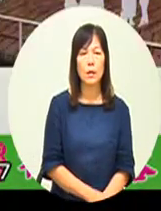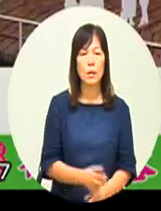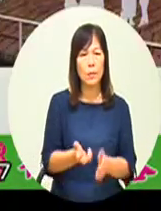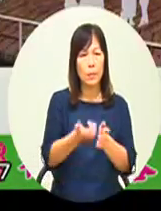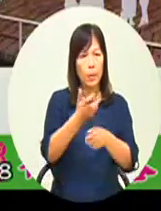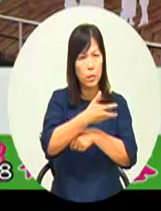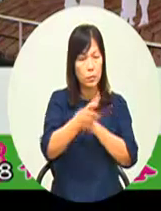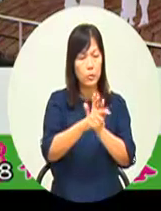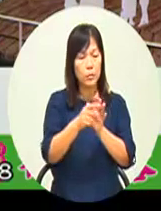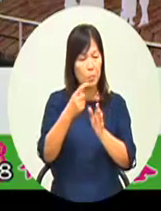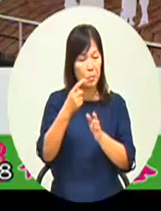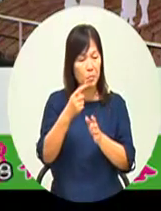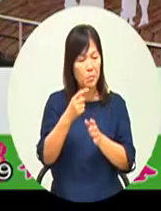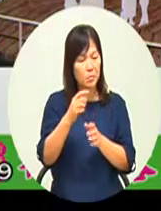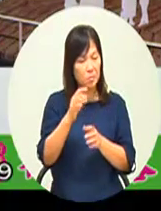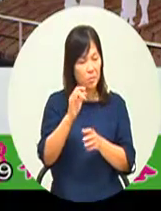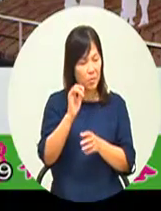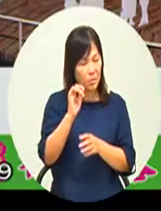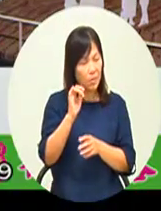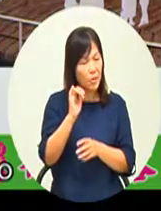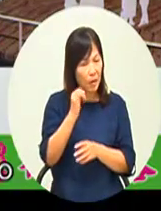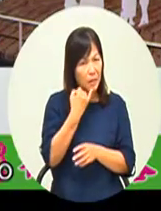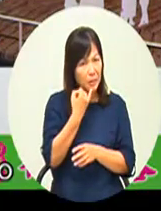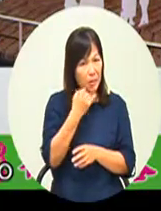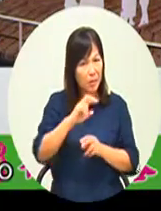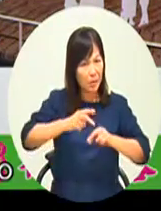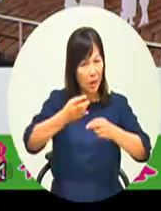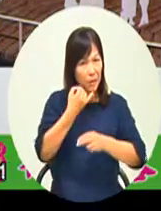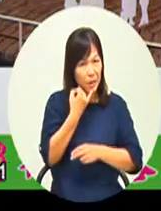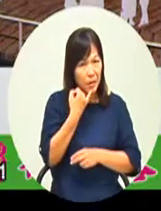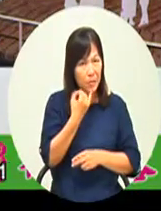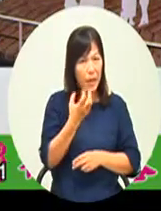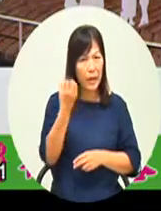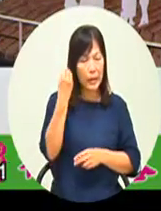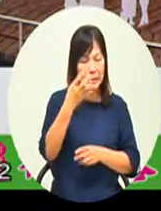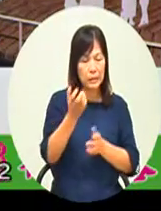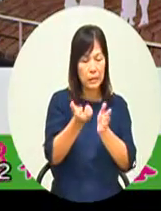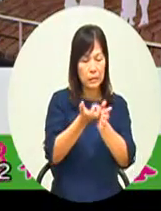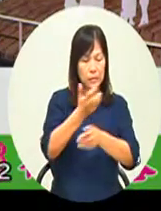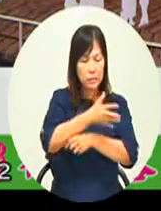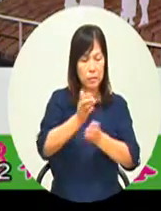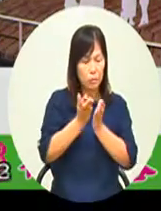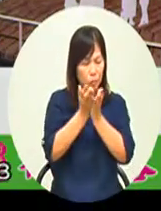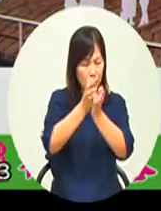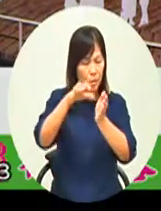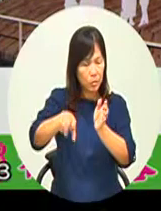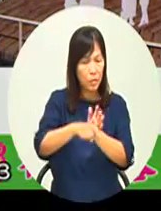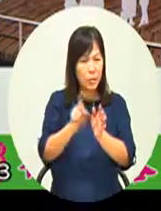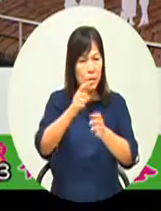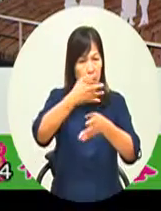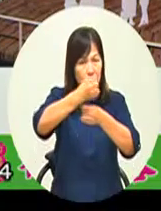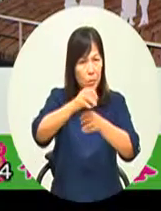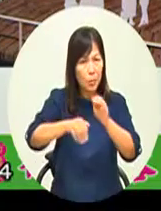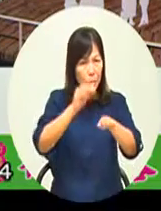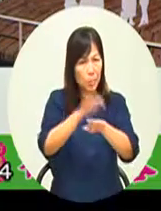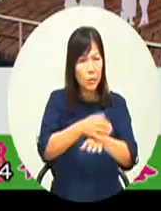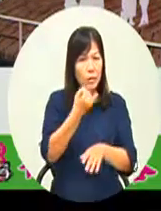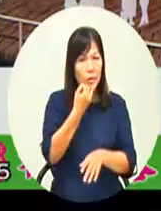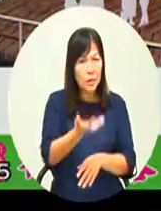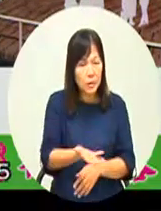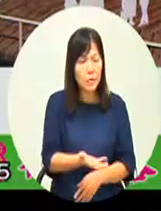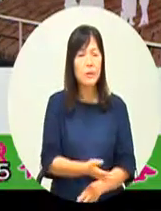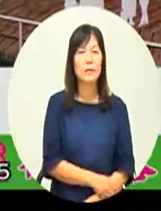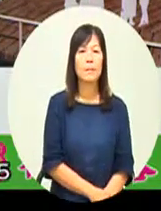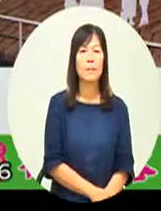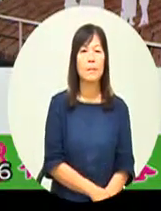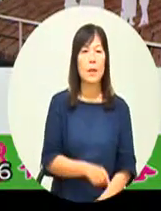有明天了哈，那因为新的前镇轮渡站何时能够完工？本来